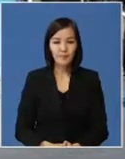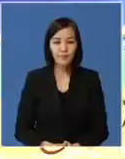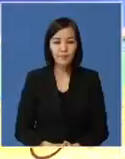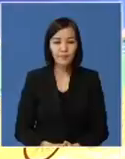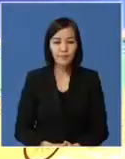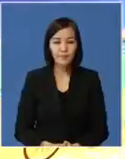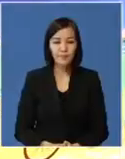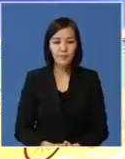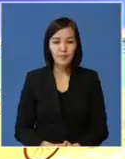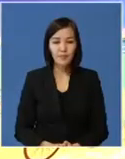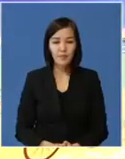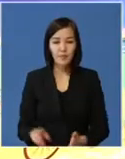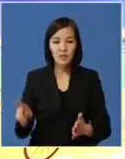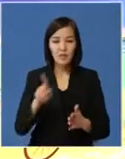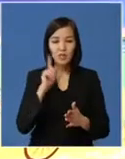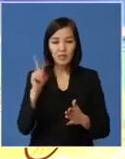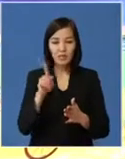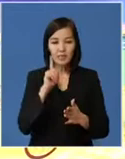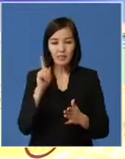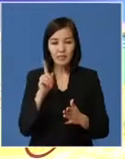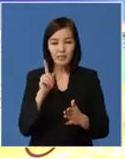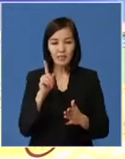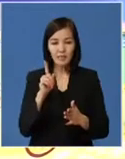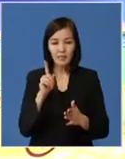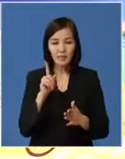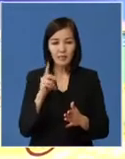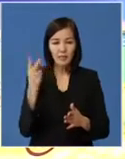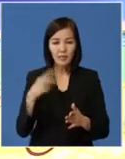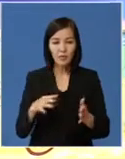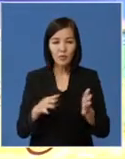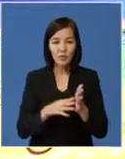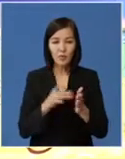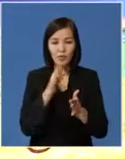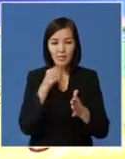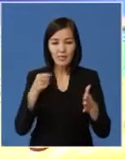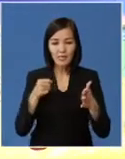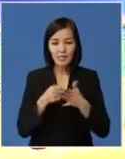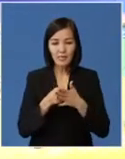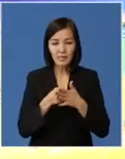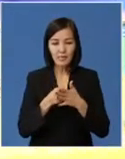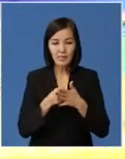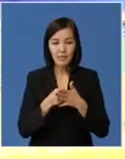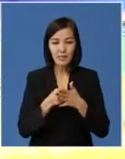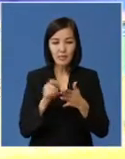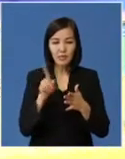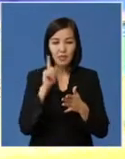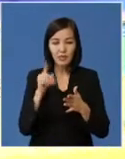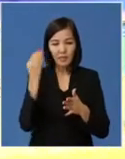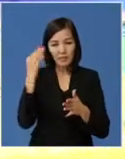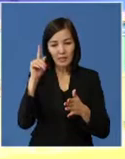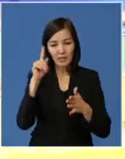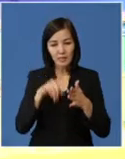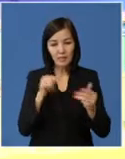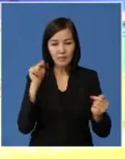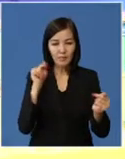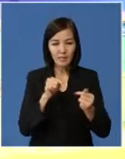Жастар арасында 29 жасқа дейінгі жастар арасындағы діни экстремизмге